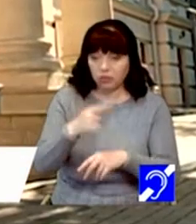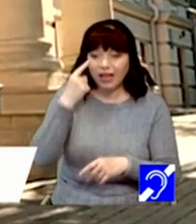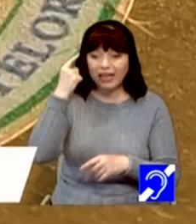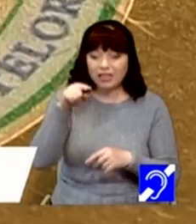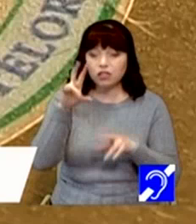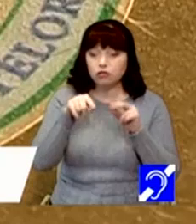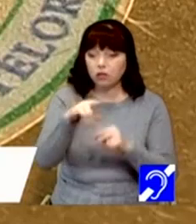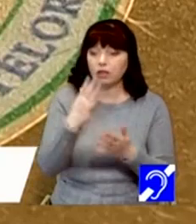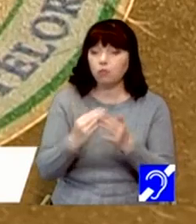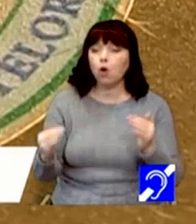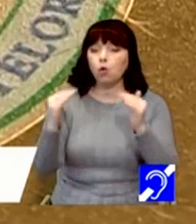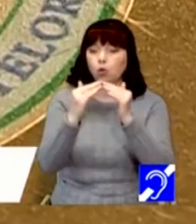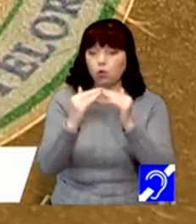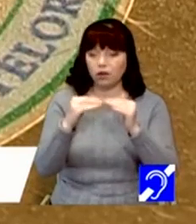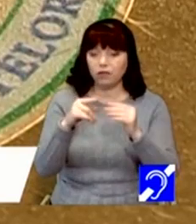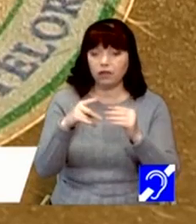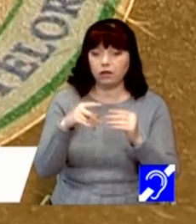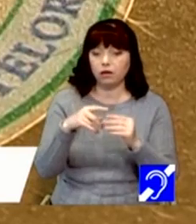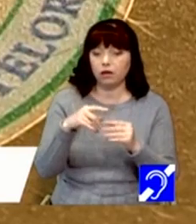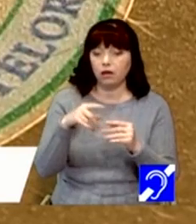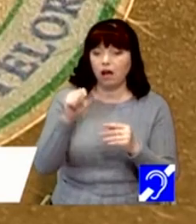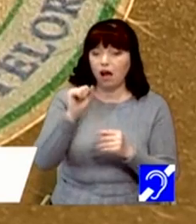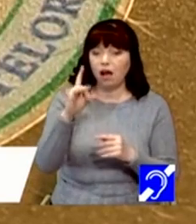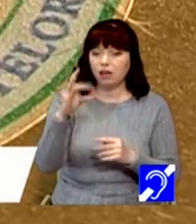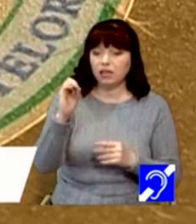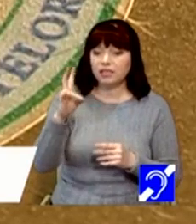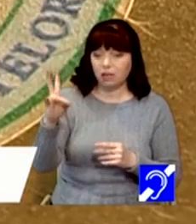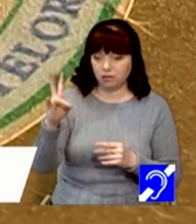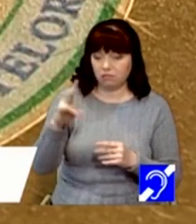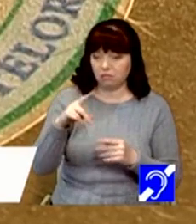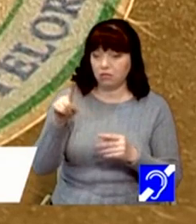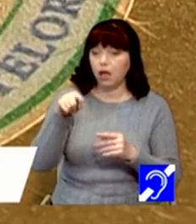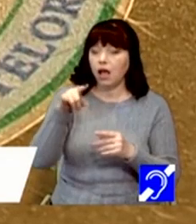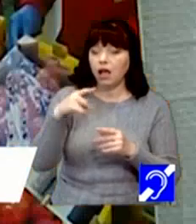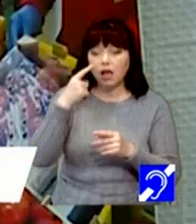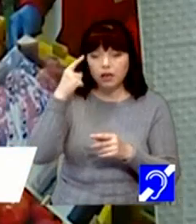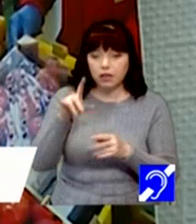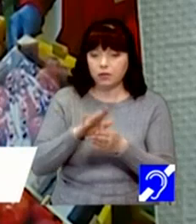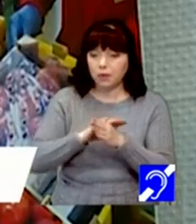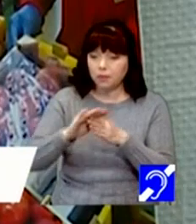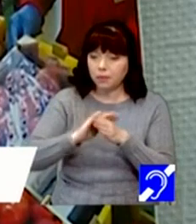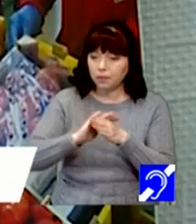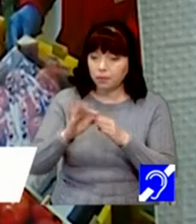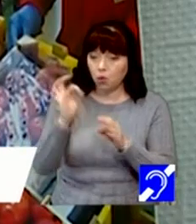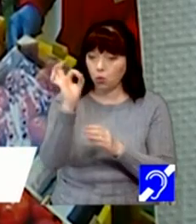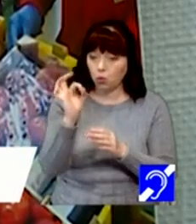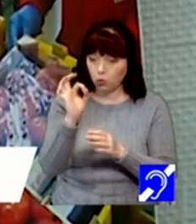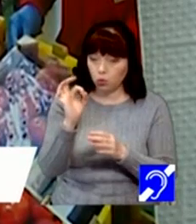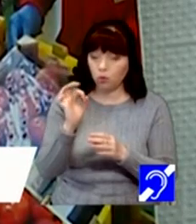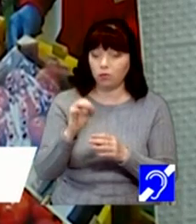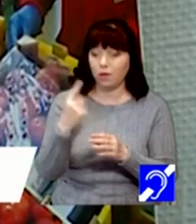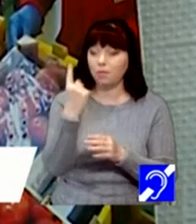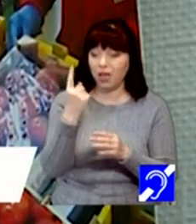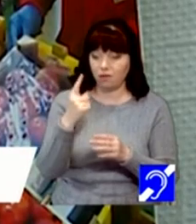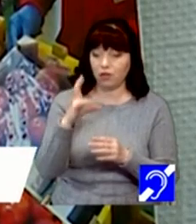depășirea nivelului maxim mai bun simt dar și anorganică vorbim despre orez chefuit cu Bob rotund calitatea